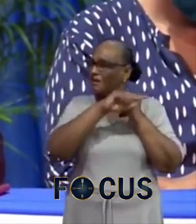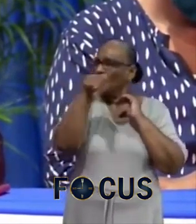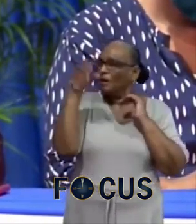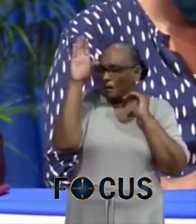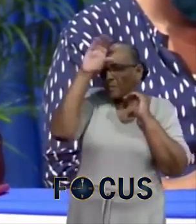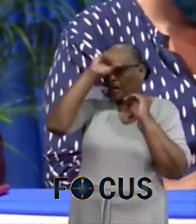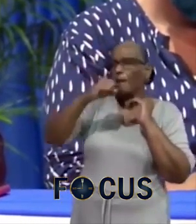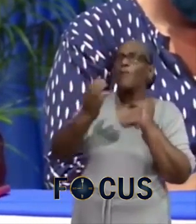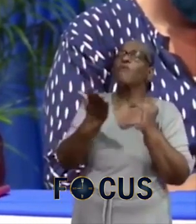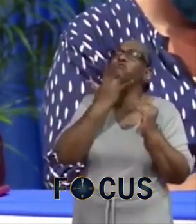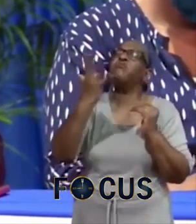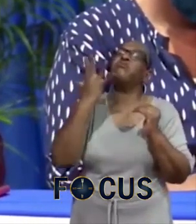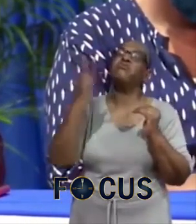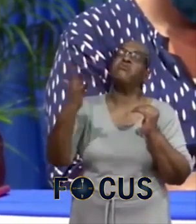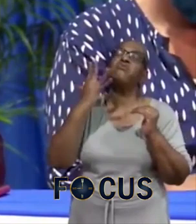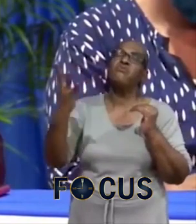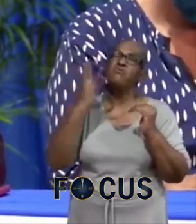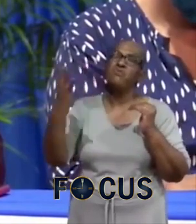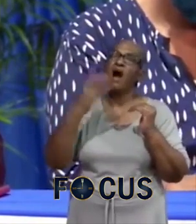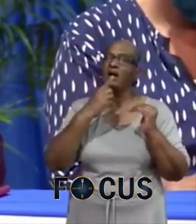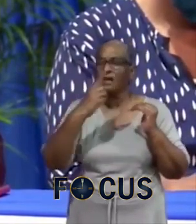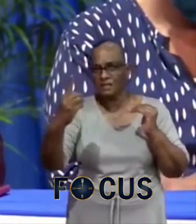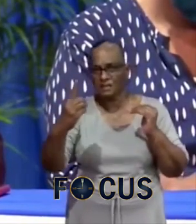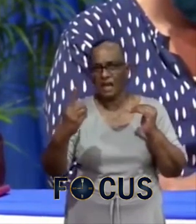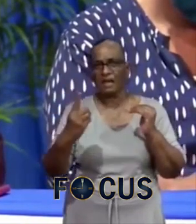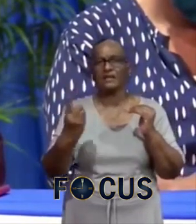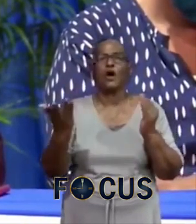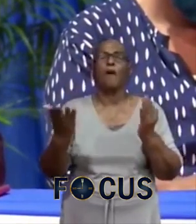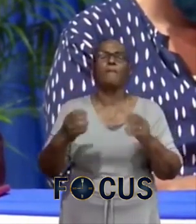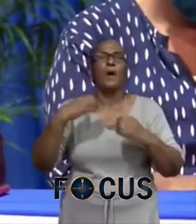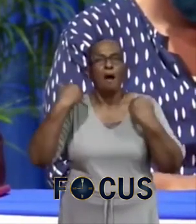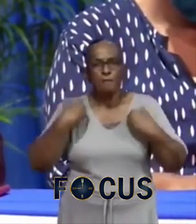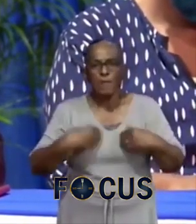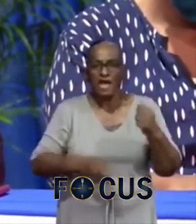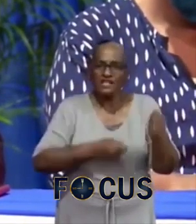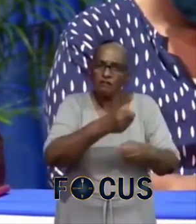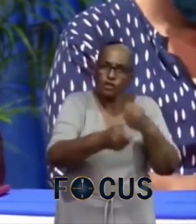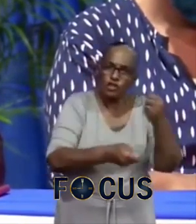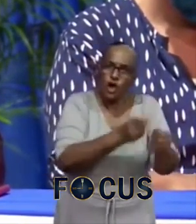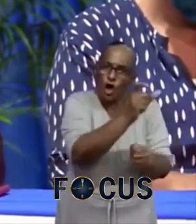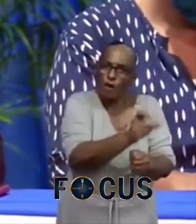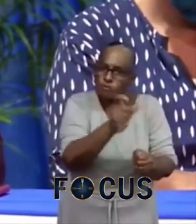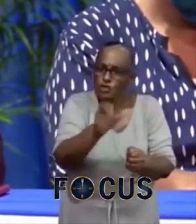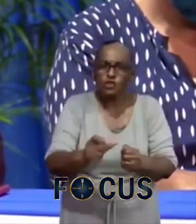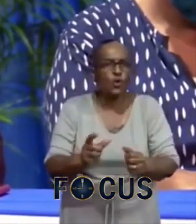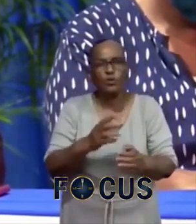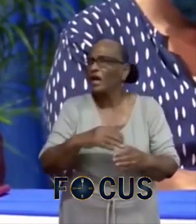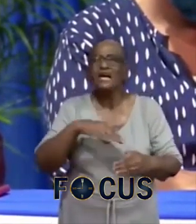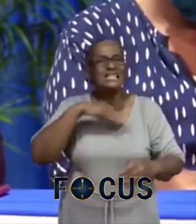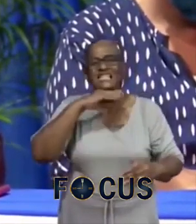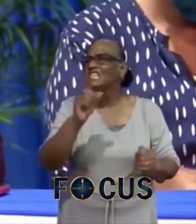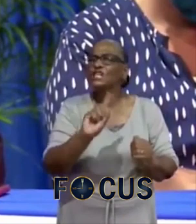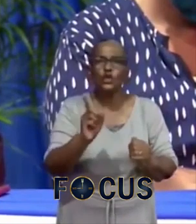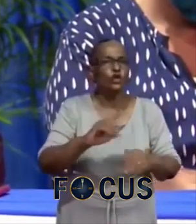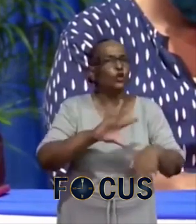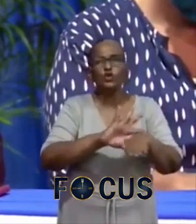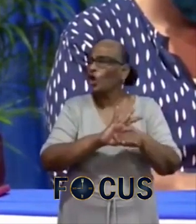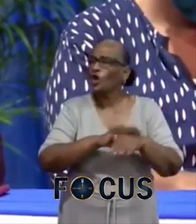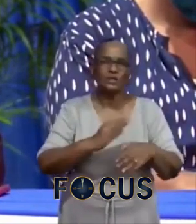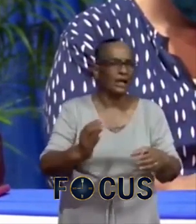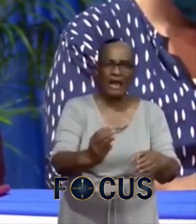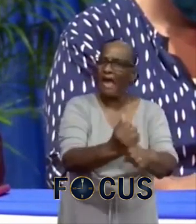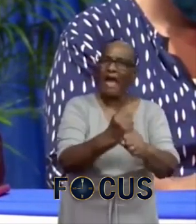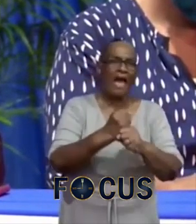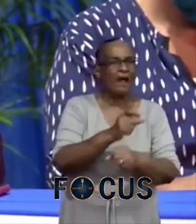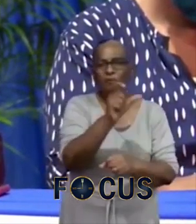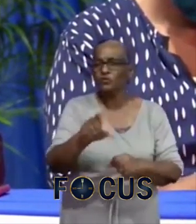al vaker aangegeven, we hebben een tekort aan human resources, aan verplegend personeel, aan artsen. En dan wil ik dan gelijk antwoord